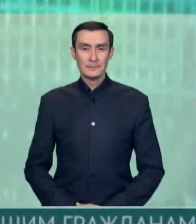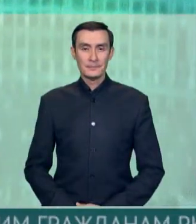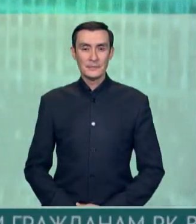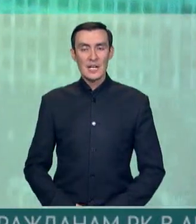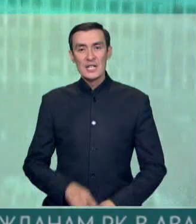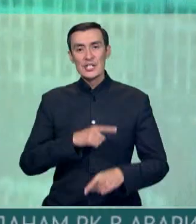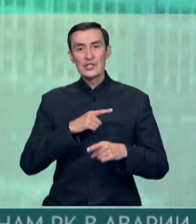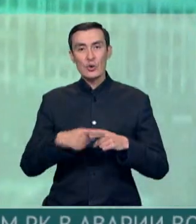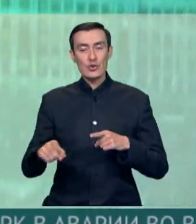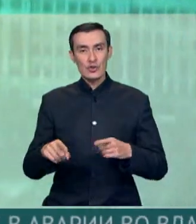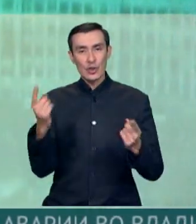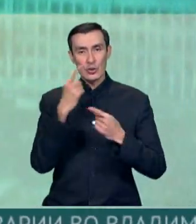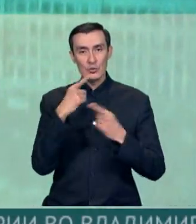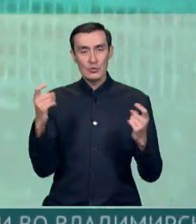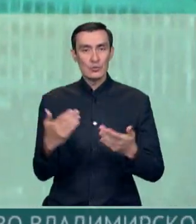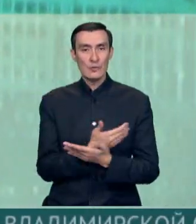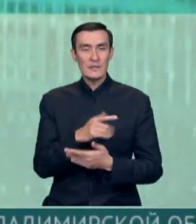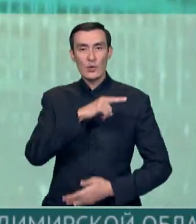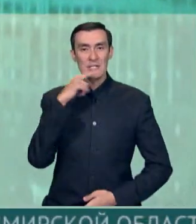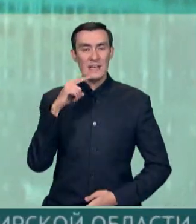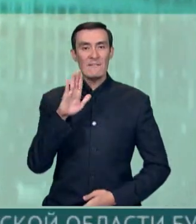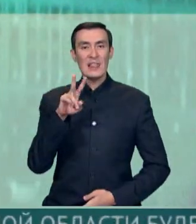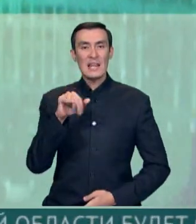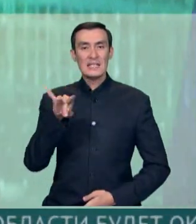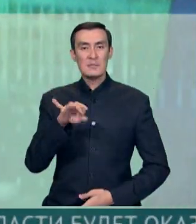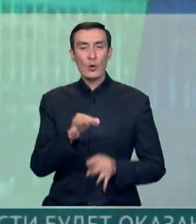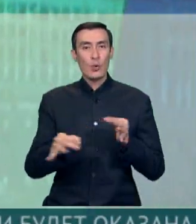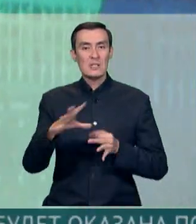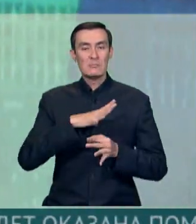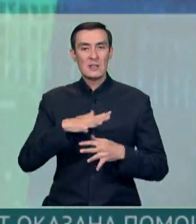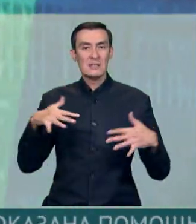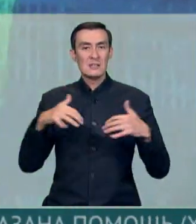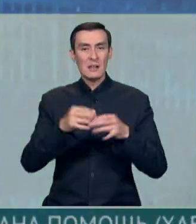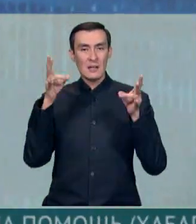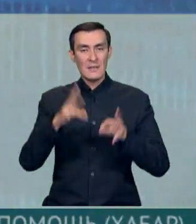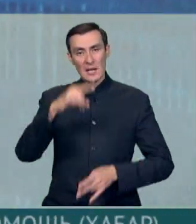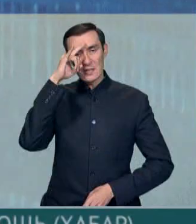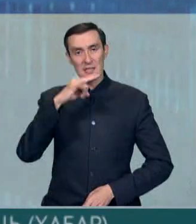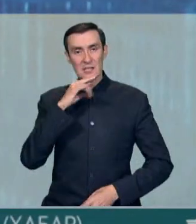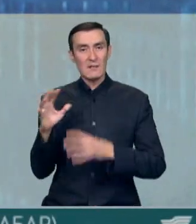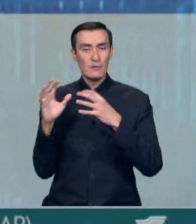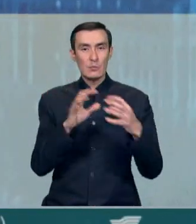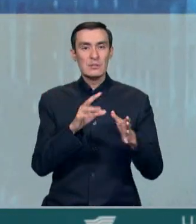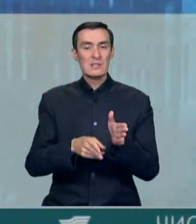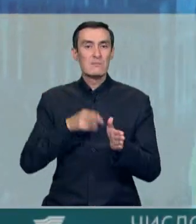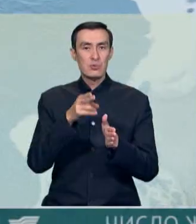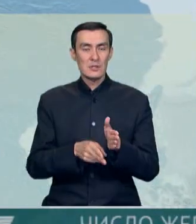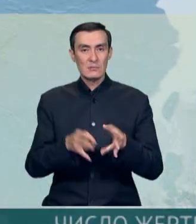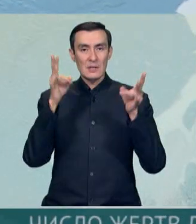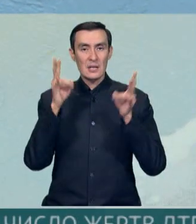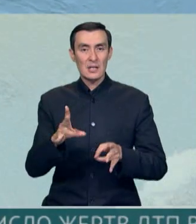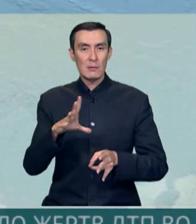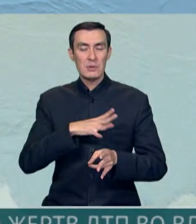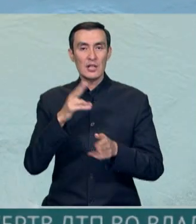И срочная новость из России. Во Владимирской области произошло столкновение казахстанского автобуса с поездом.